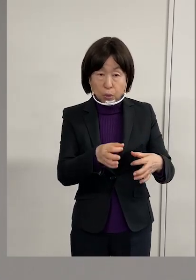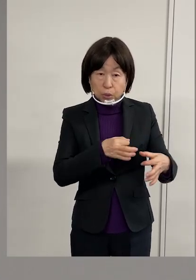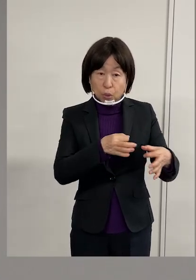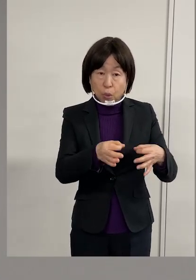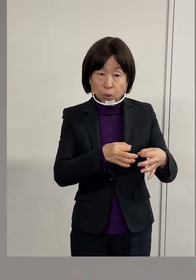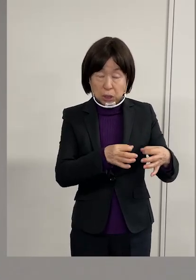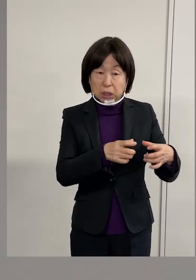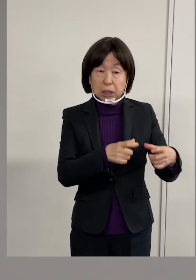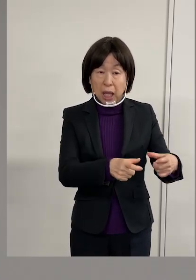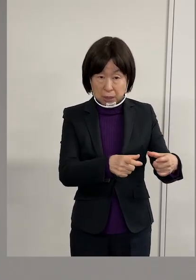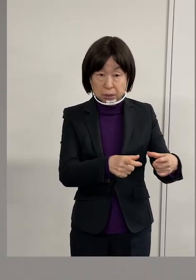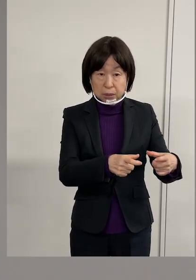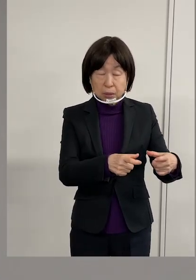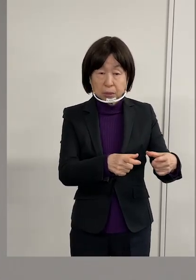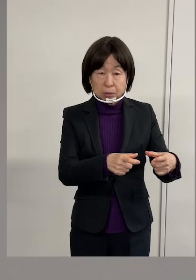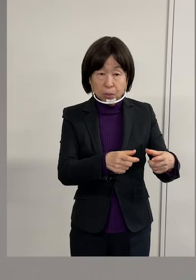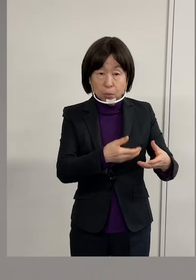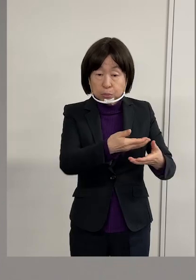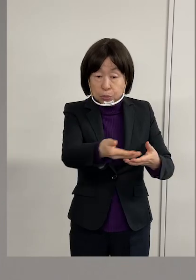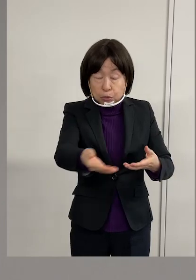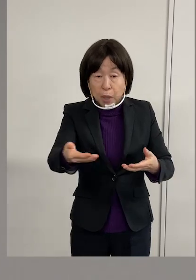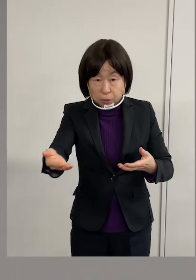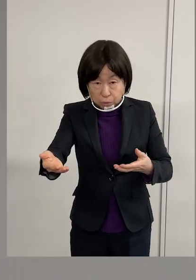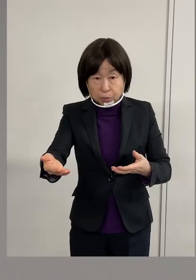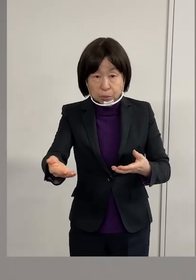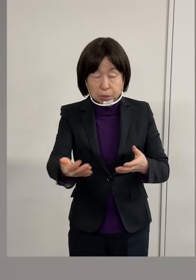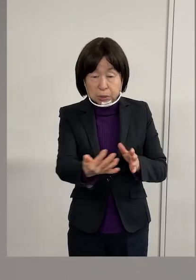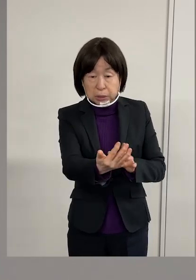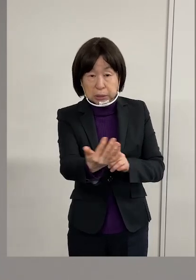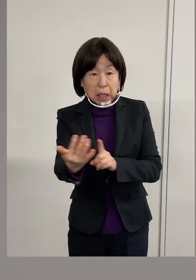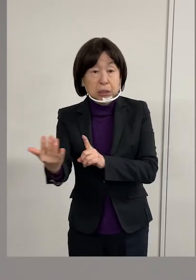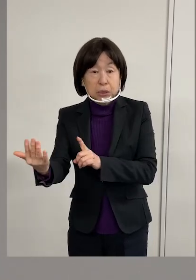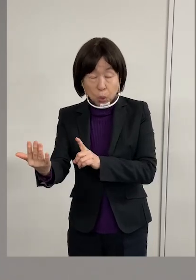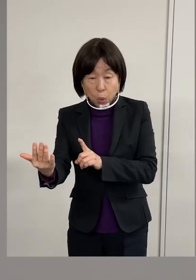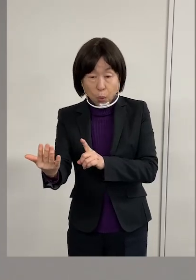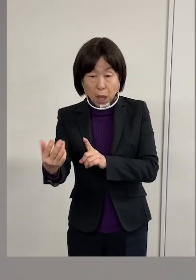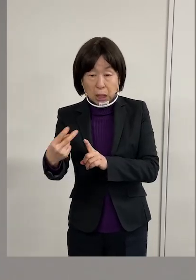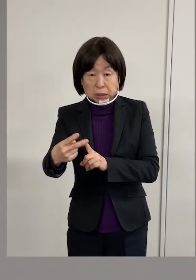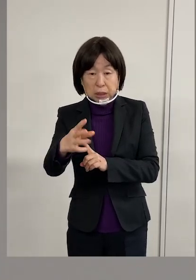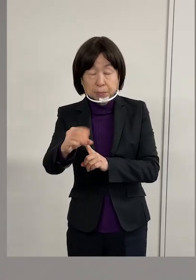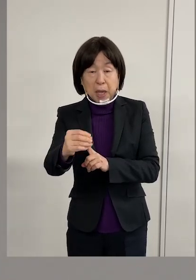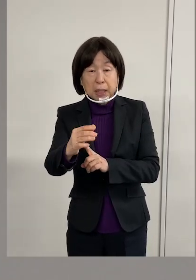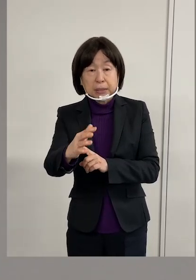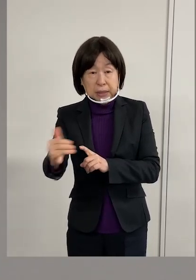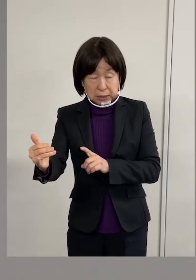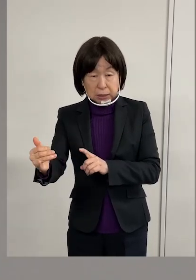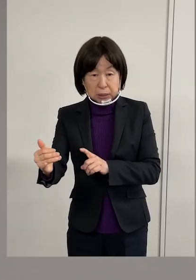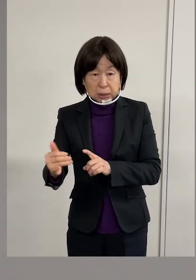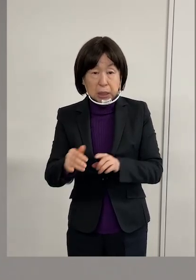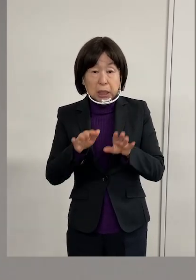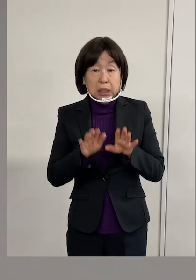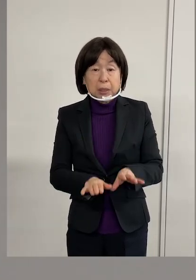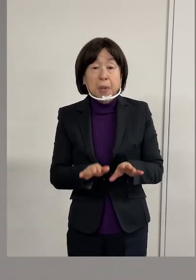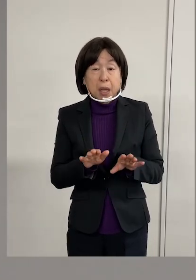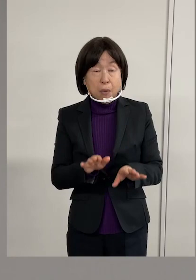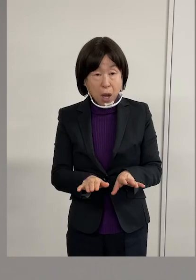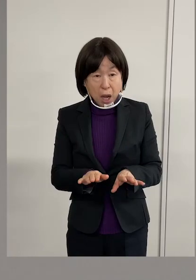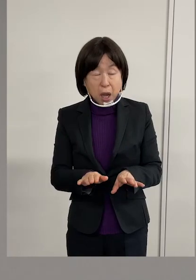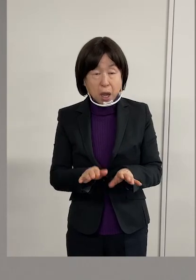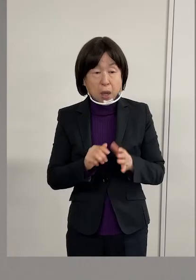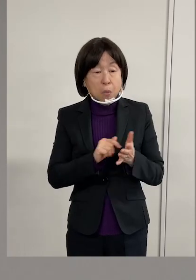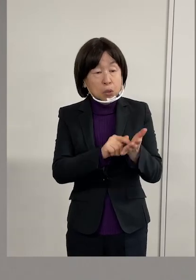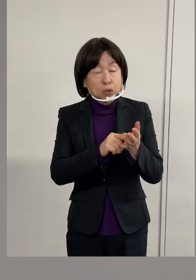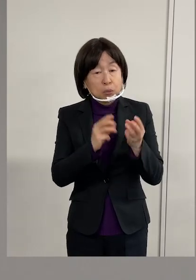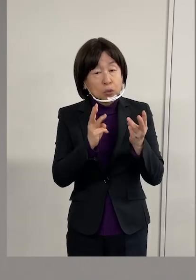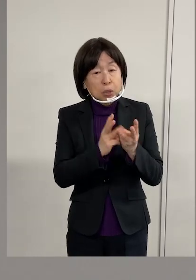対象は2万人ということになっておりますが、現状直近の申し込みが2万人を超えております。ただ、